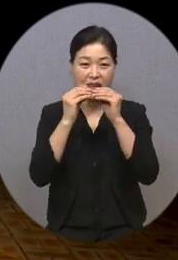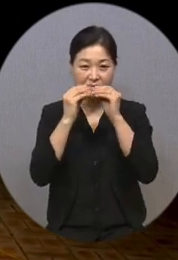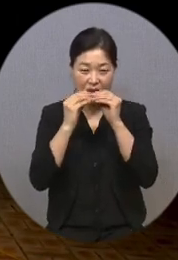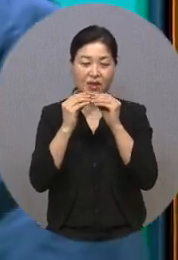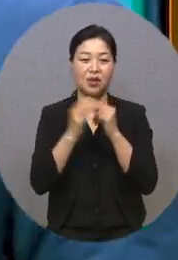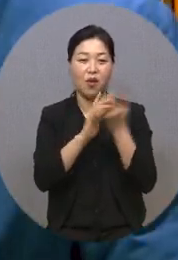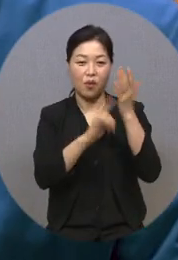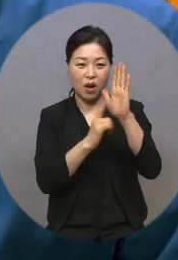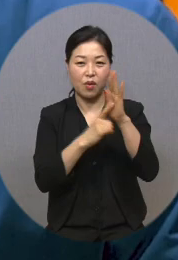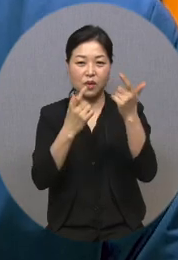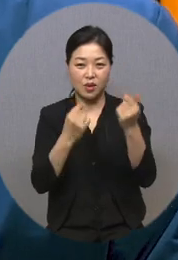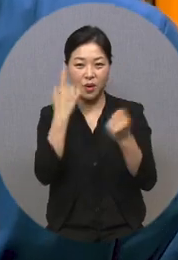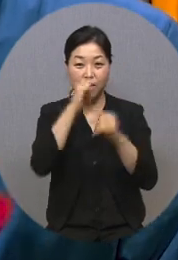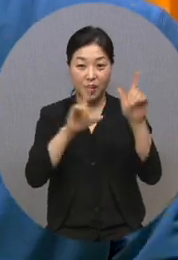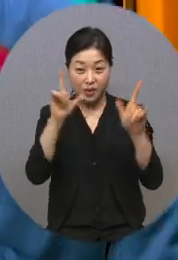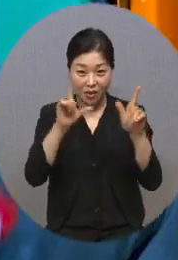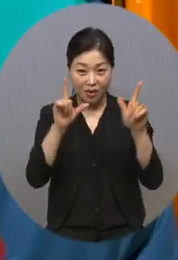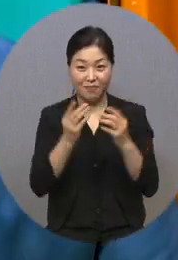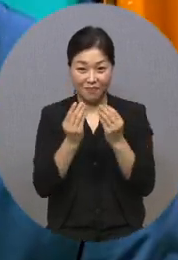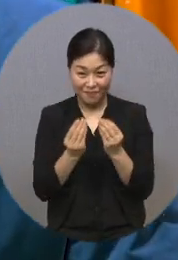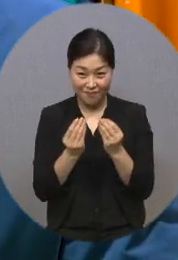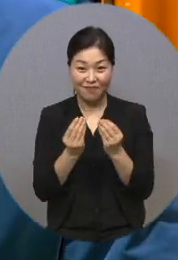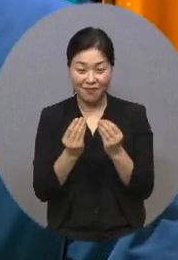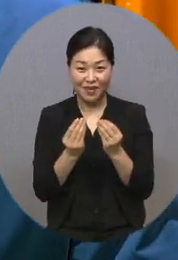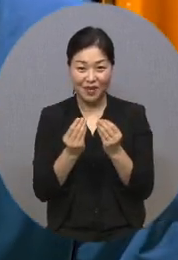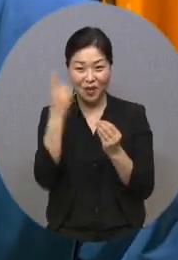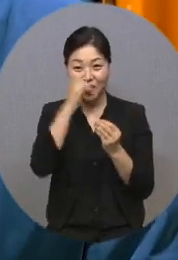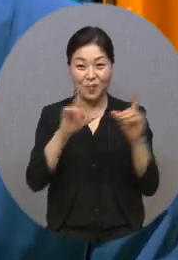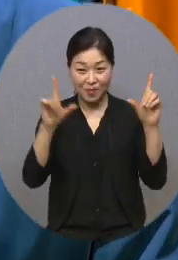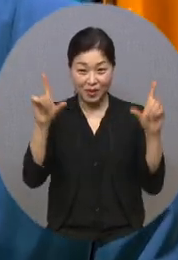잡아주시고. 하나, 둘, 셋.